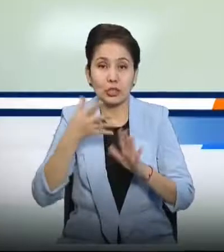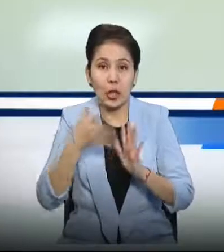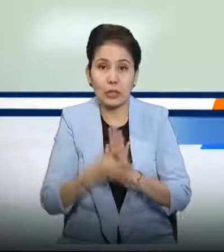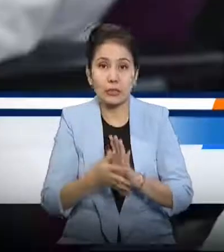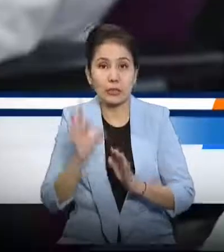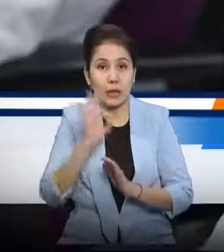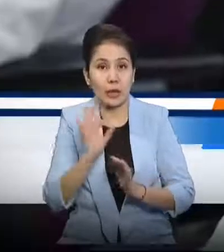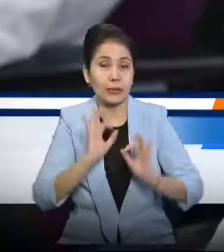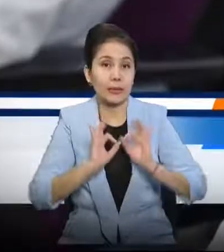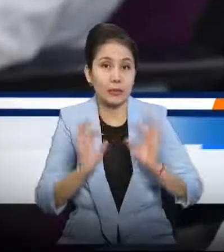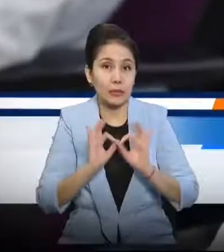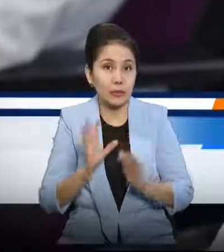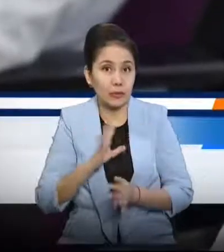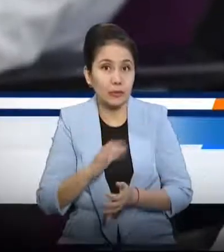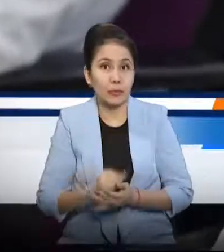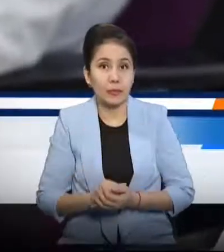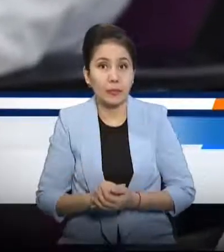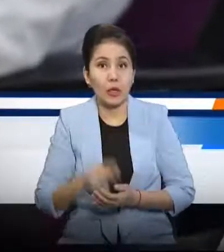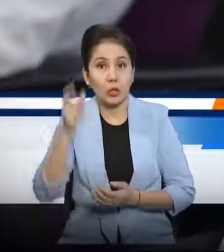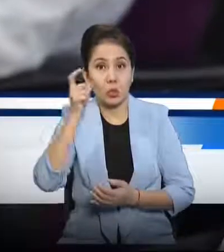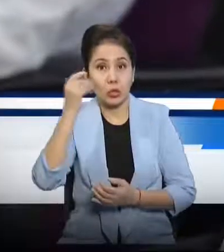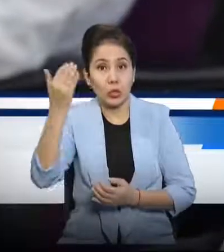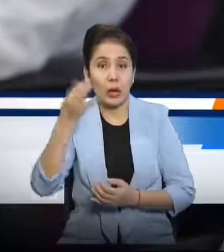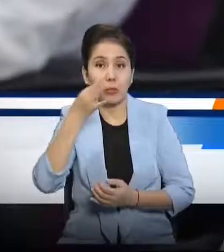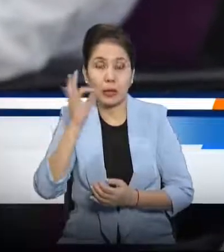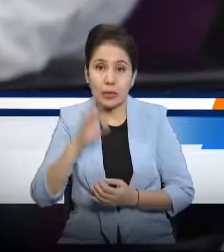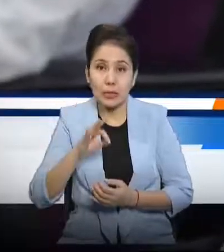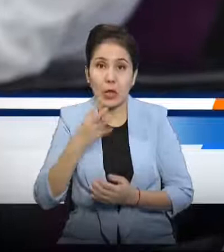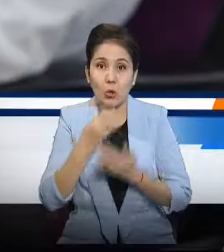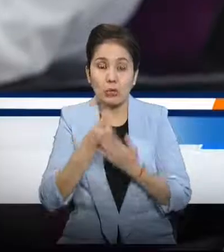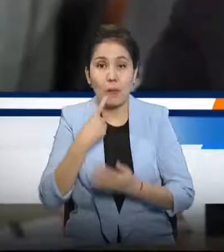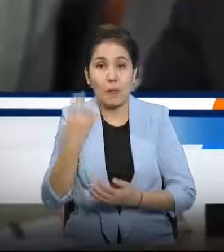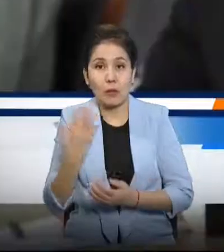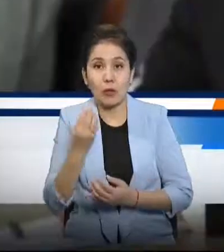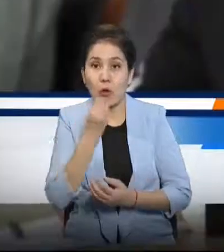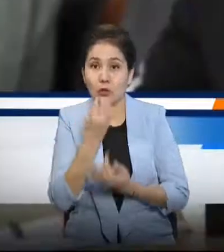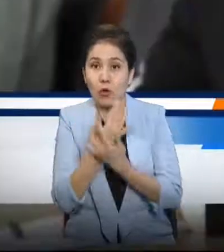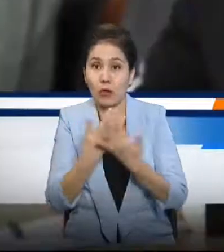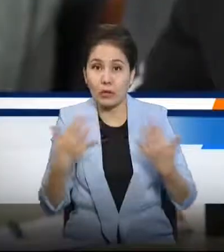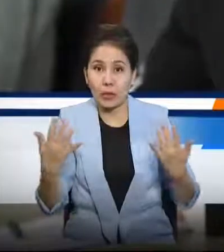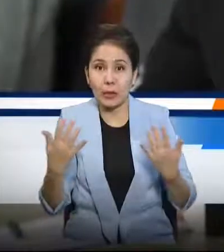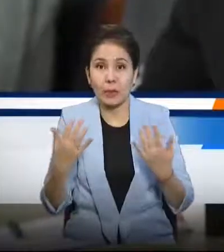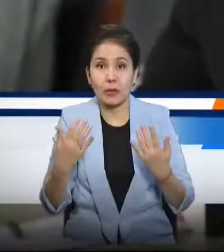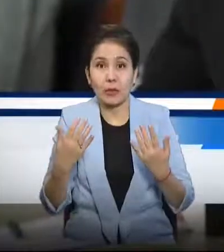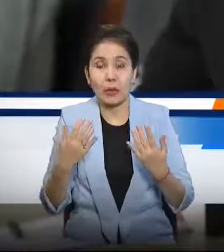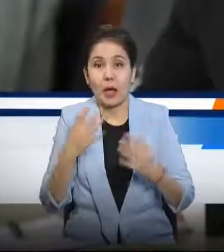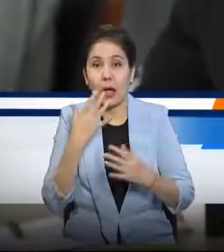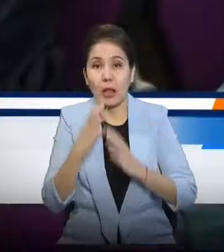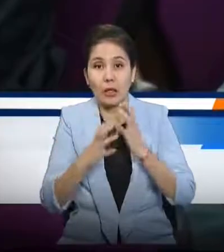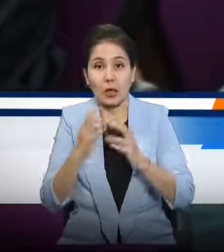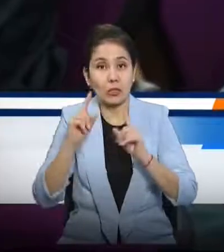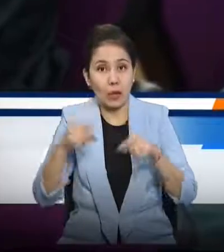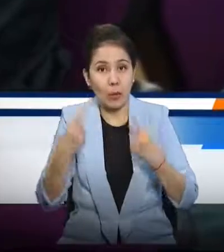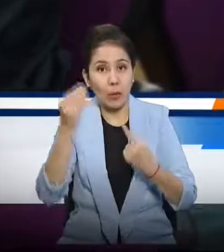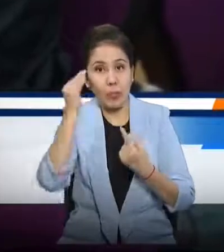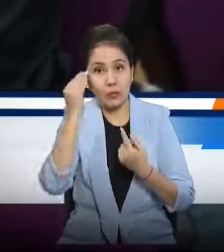haqida tafsilotlar bilan o'rtoqlashdi. Turkiyalik mutaxassis esa o'z ma'ruzasida oziq-ovqat mahsulotlariga qo'yilgan xalqaro talablarning